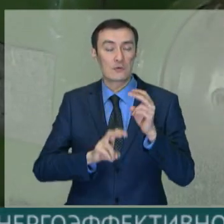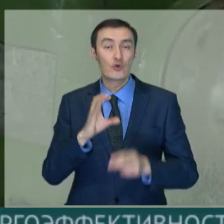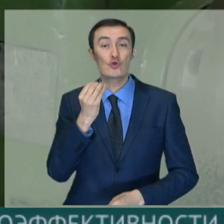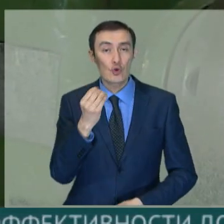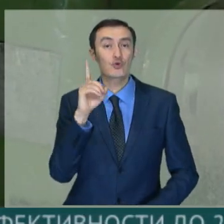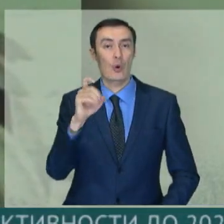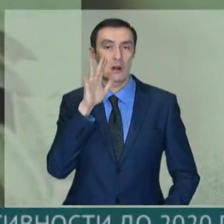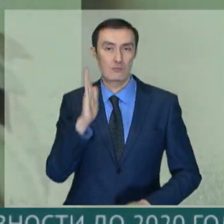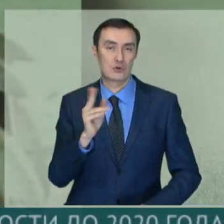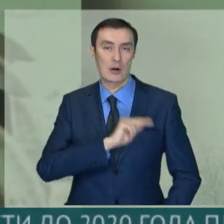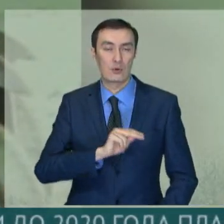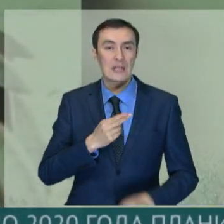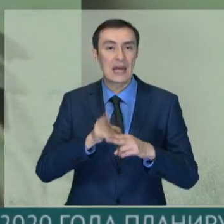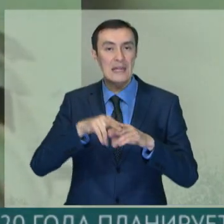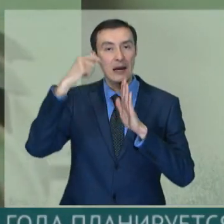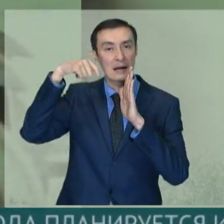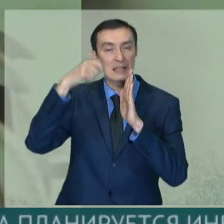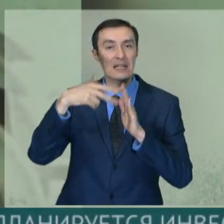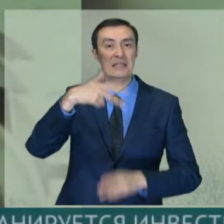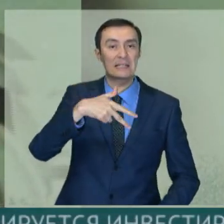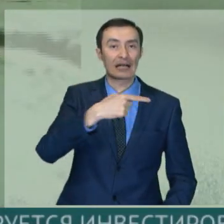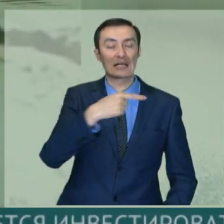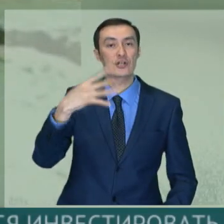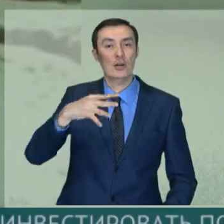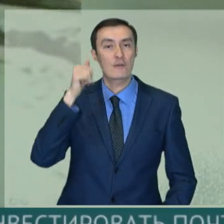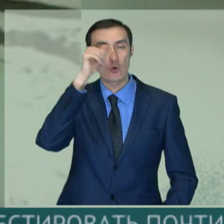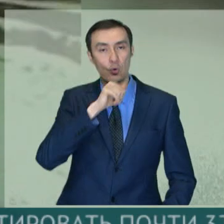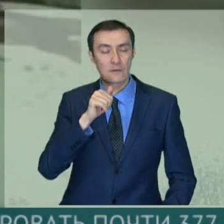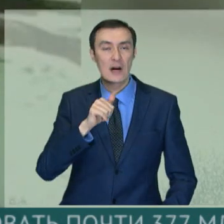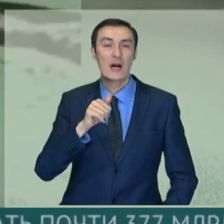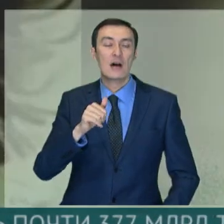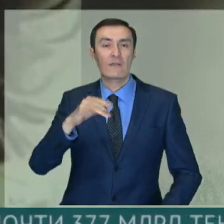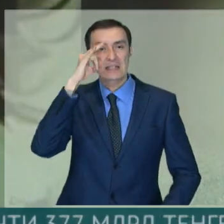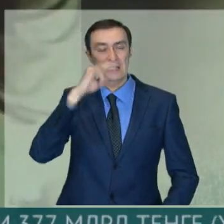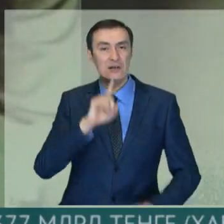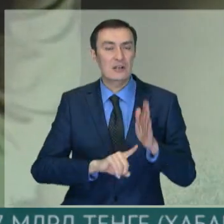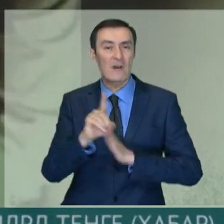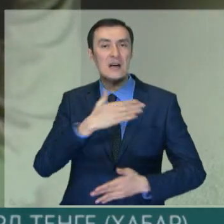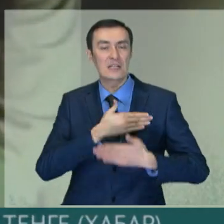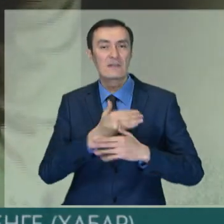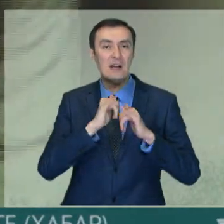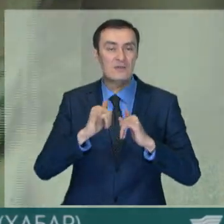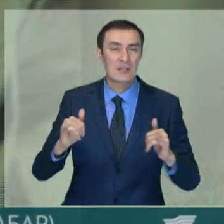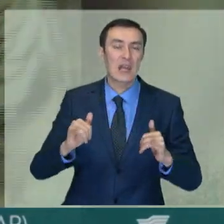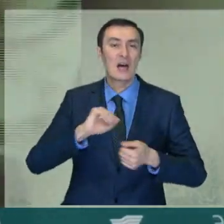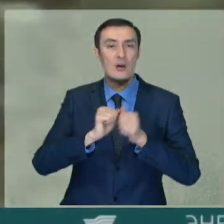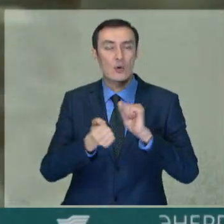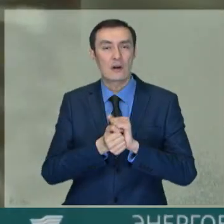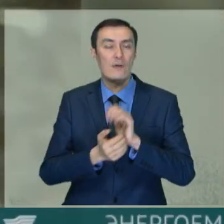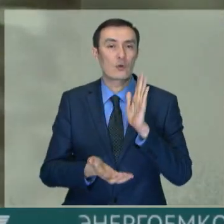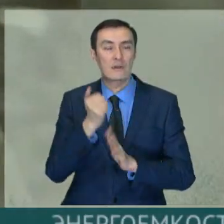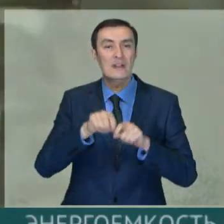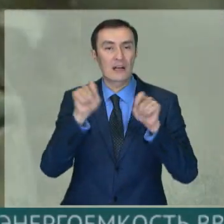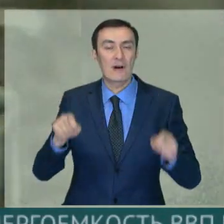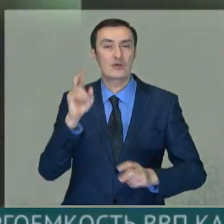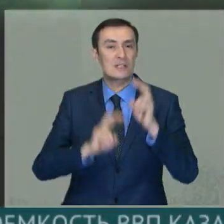будет работать там. На этих кадрах уже 30-е и 40-е. По всей стране кипят ударные стройки, активно ведется геологоразведка, открываются